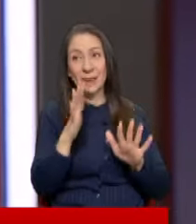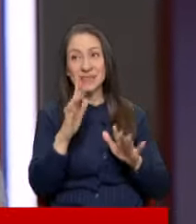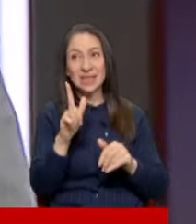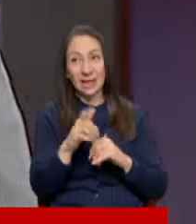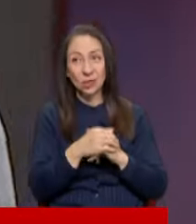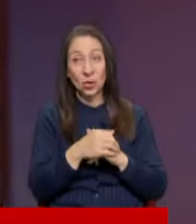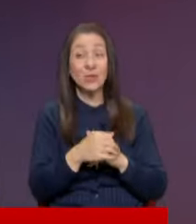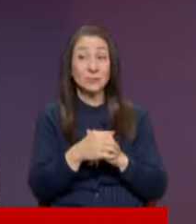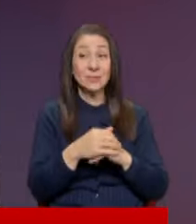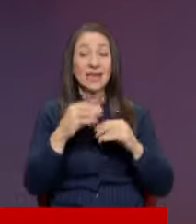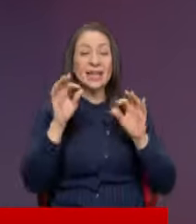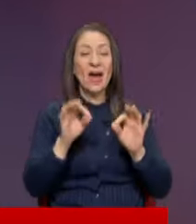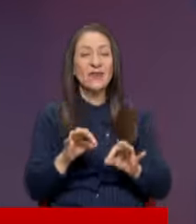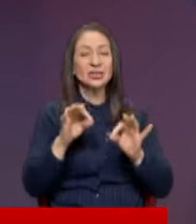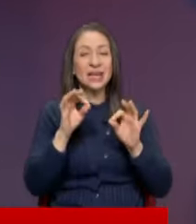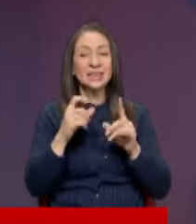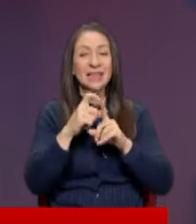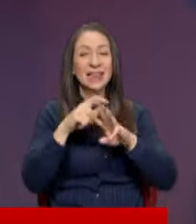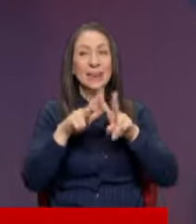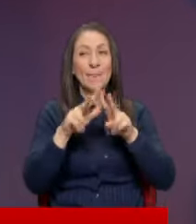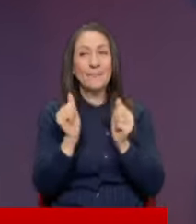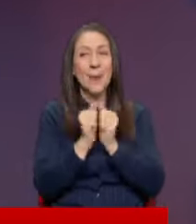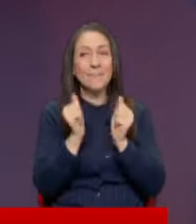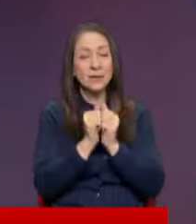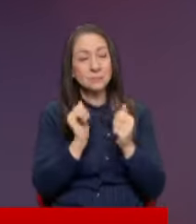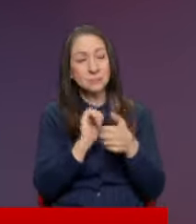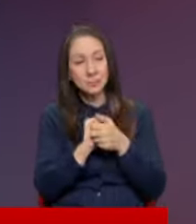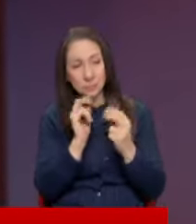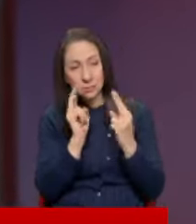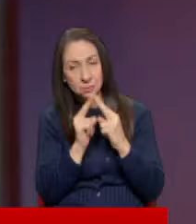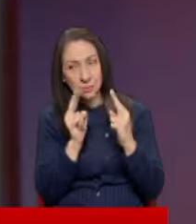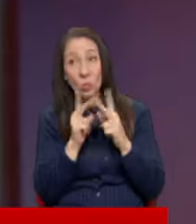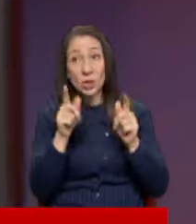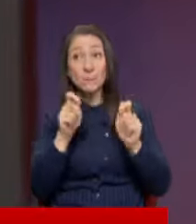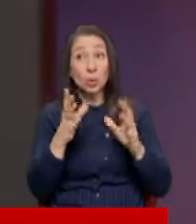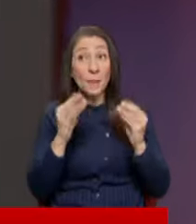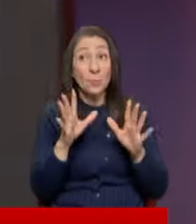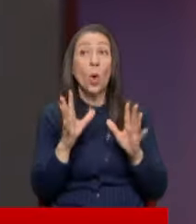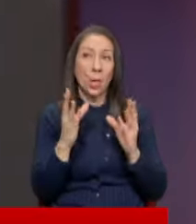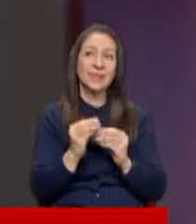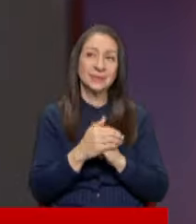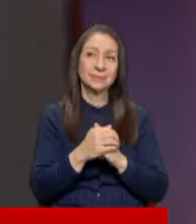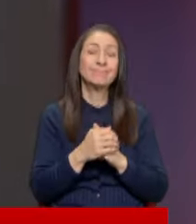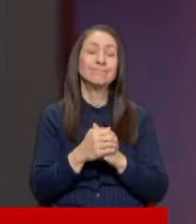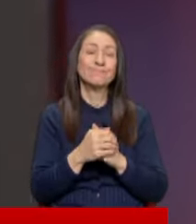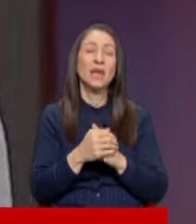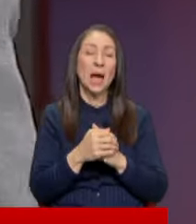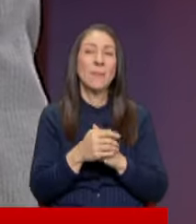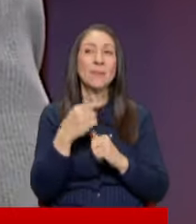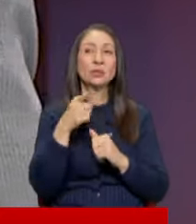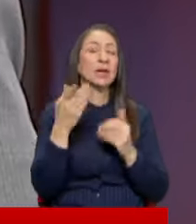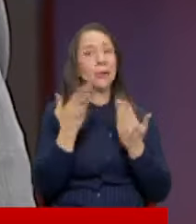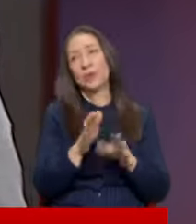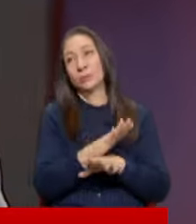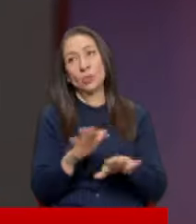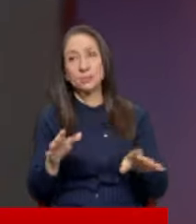gerekiyor ve demlenerek demle birlikte olarak görüşerek bunu yapmış olabilirler mi olabilirler ama ben şunu kabul